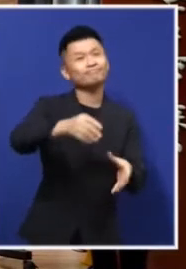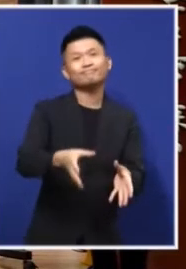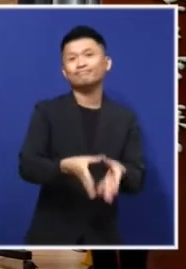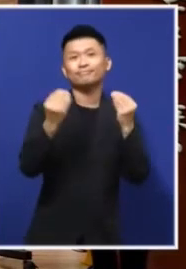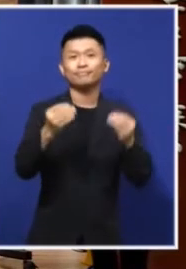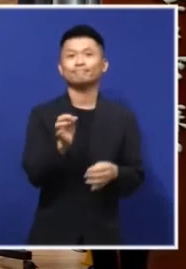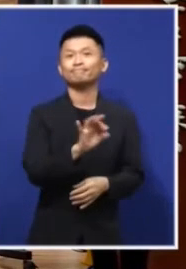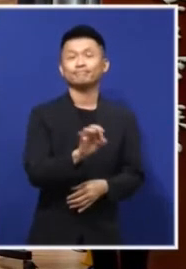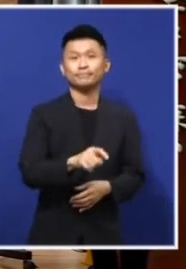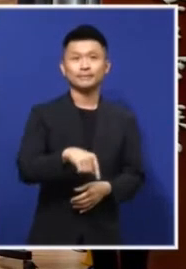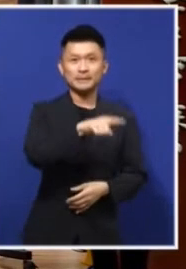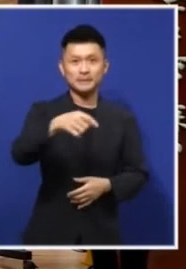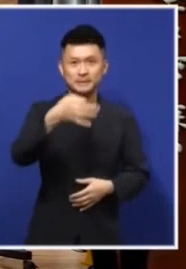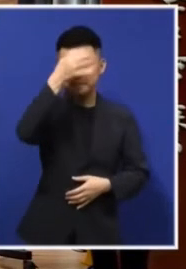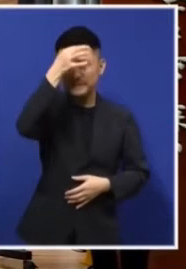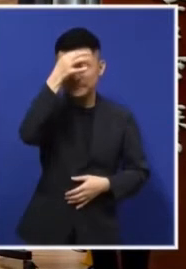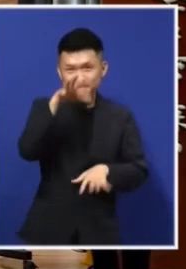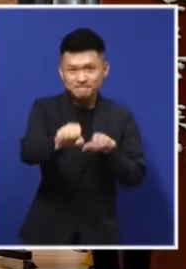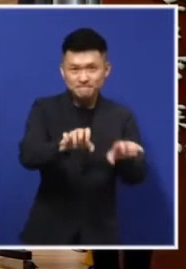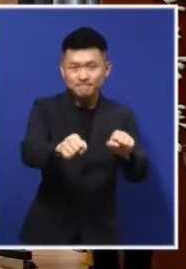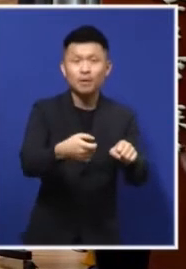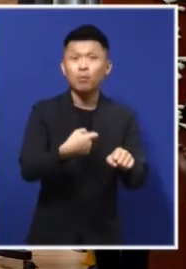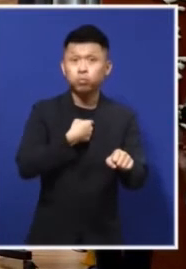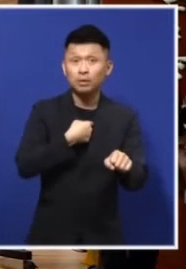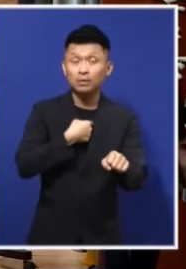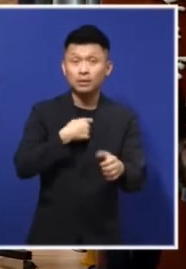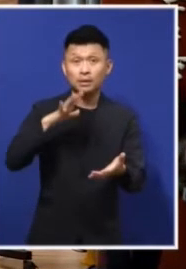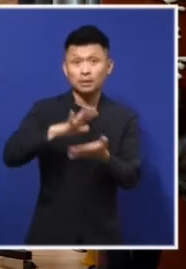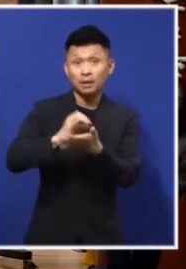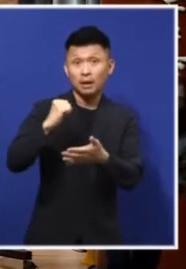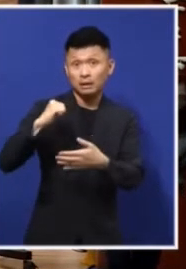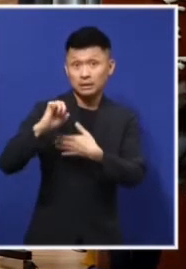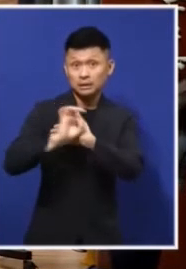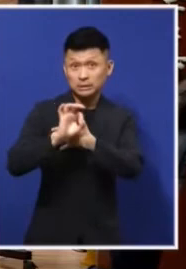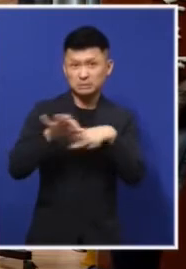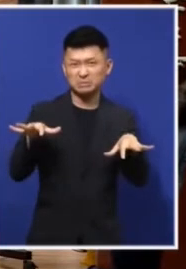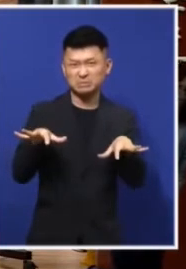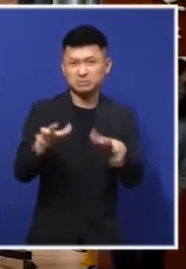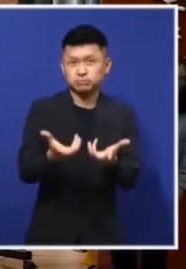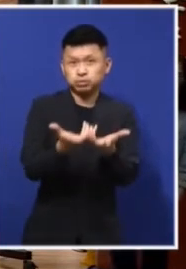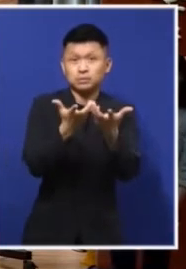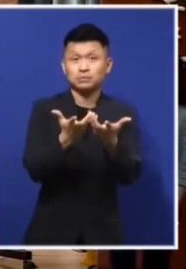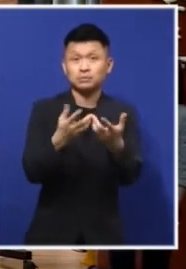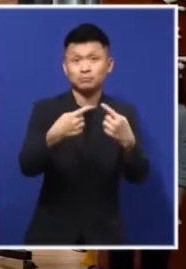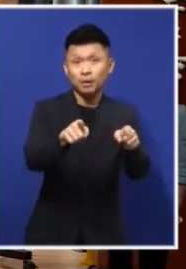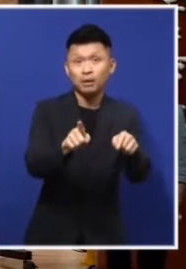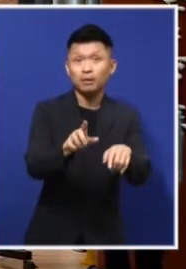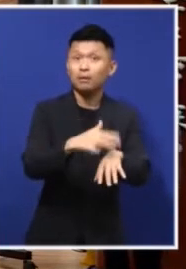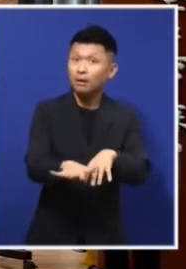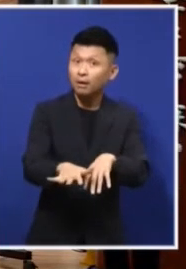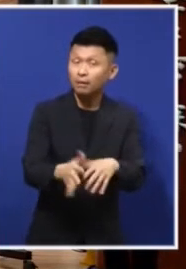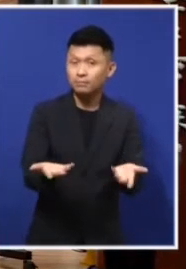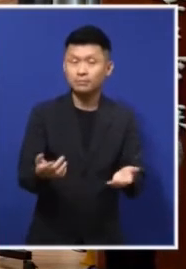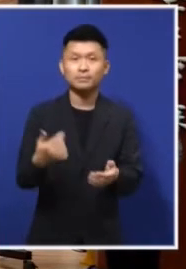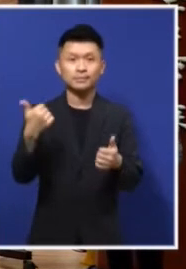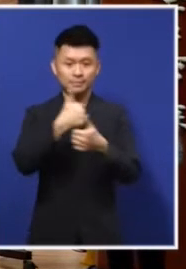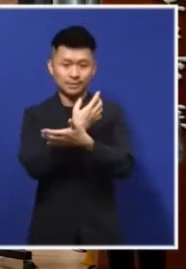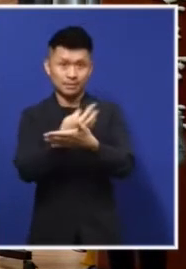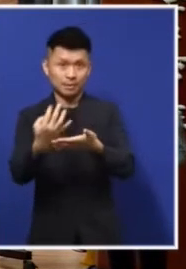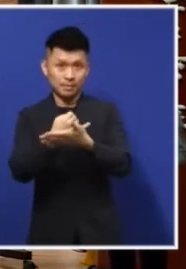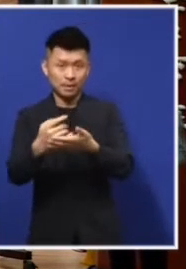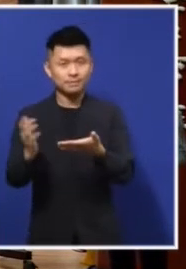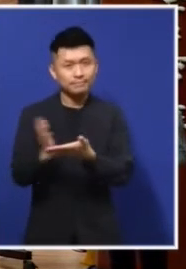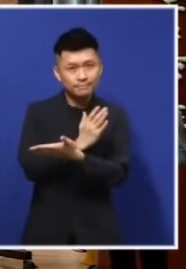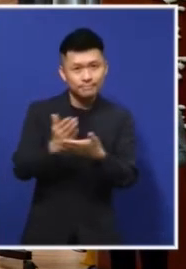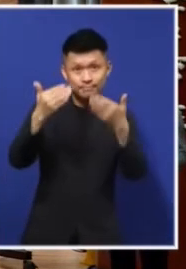抽，大家就会先抢先赢，有测过压力测试吗？这个有办法吗？另外，刚刚讲到这个代码，应该就是识别的